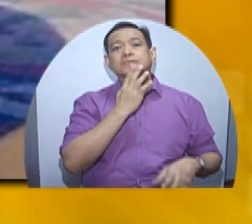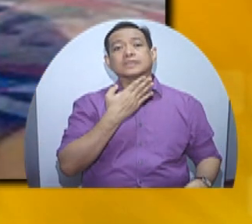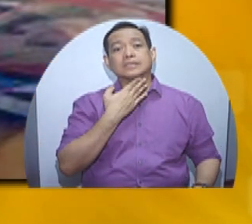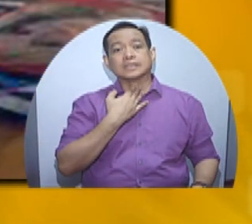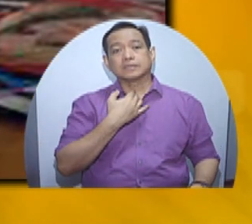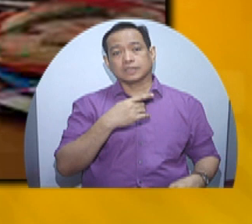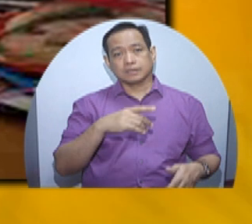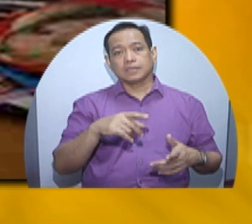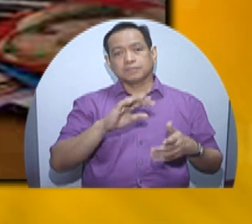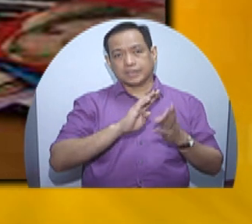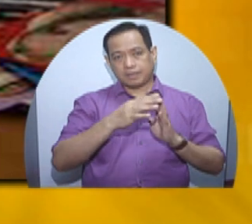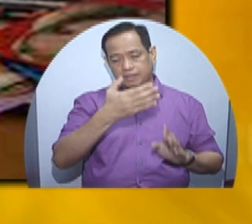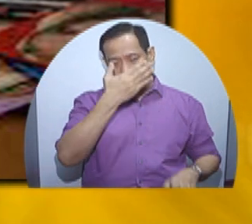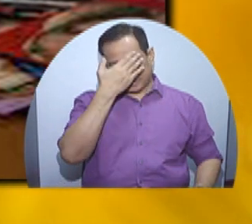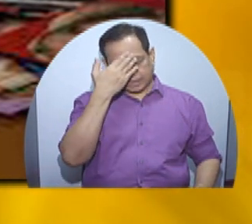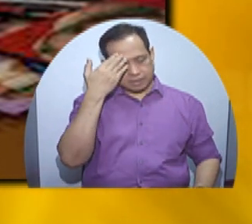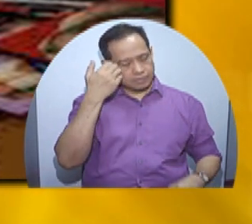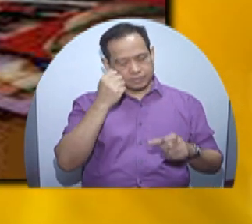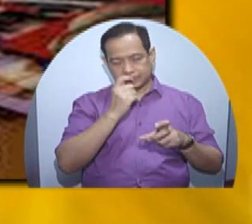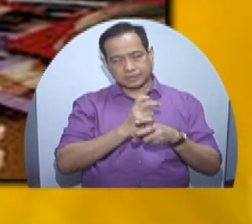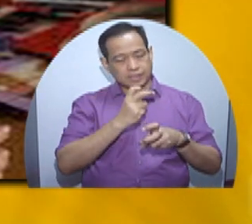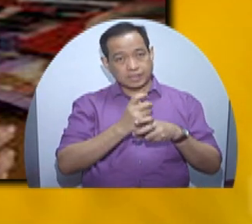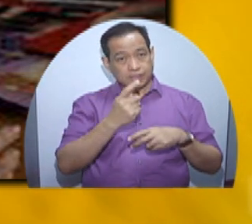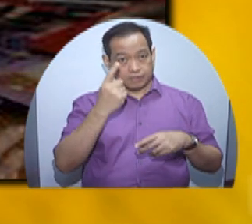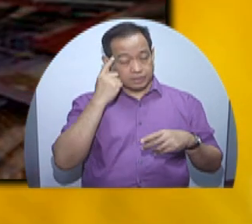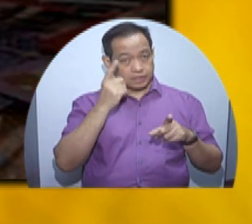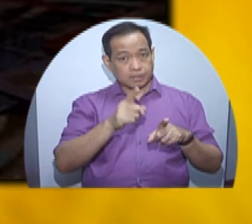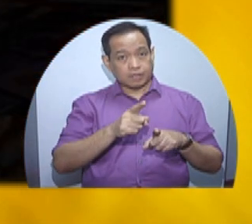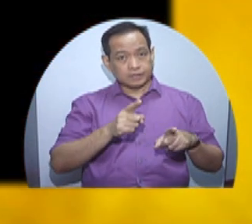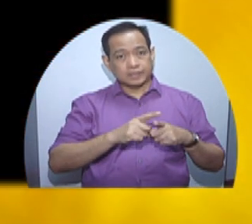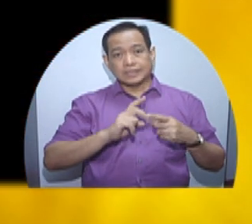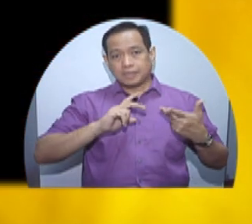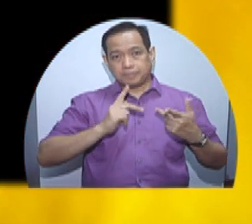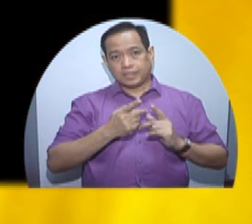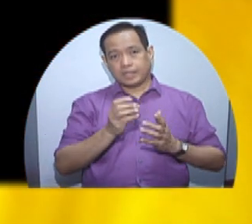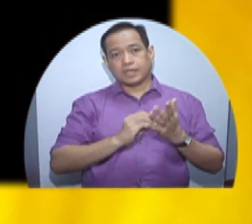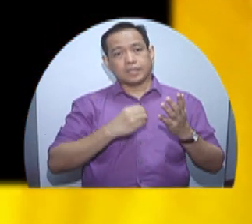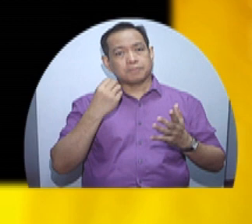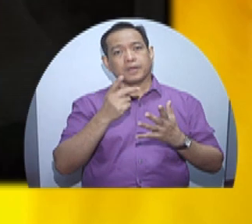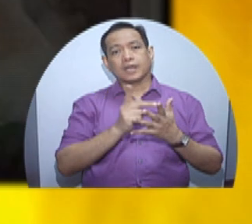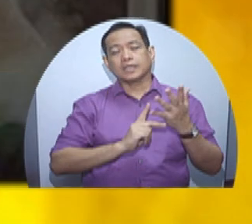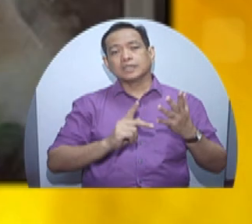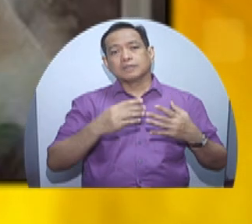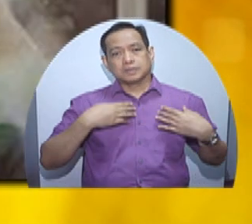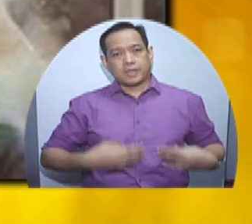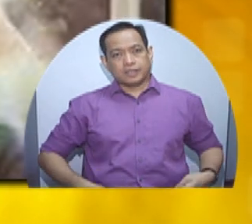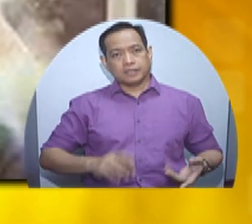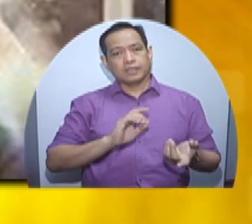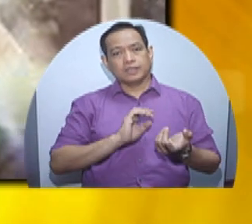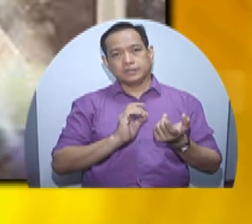paglunok, pag-uulyanin at hirap sa pag-iisip, pananakit sa ilang bahagi ng katawan